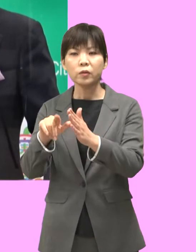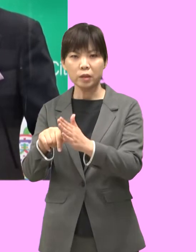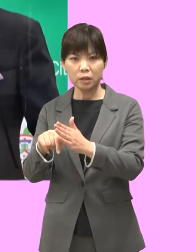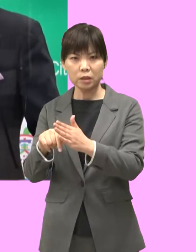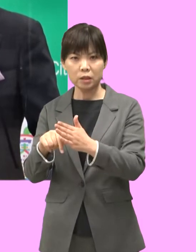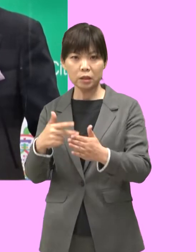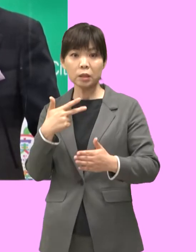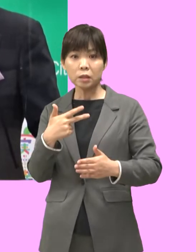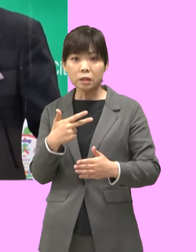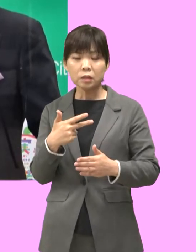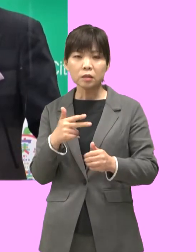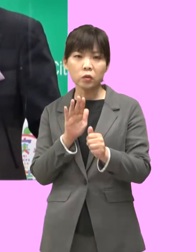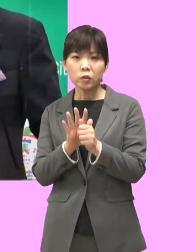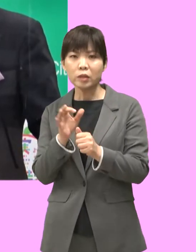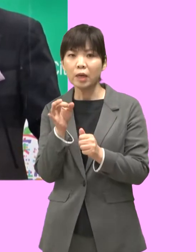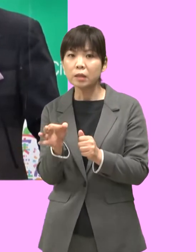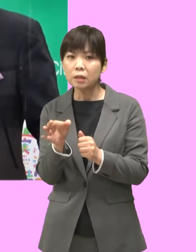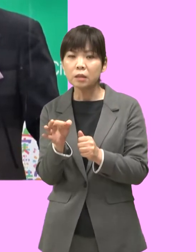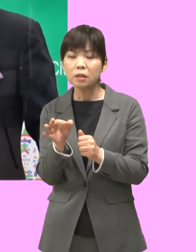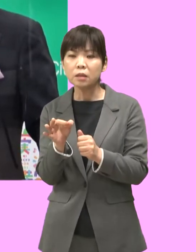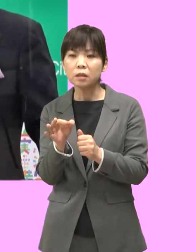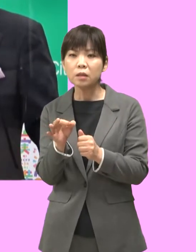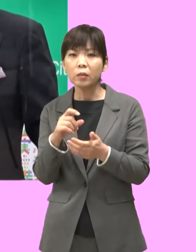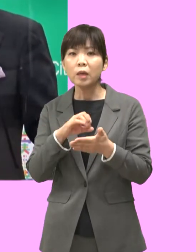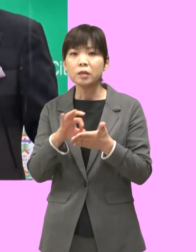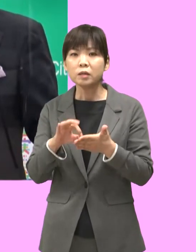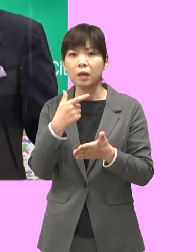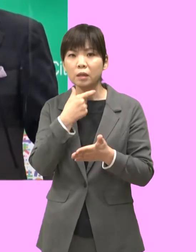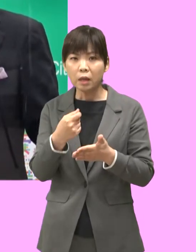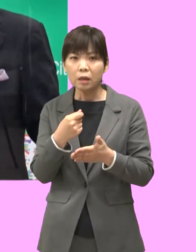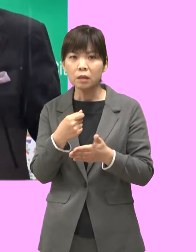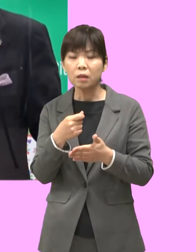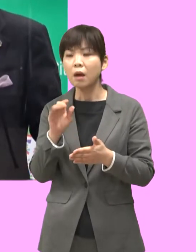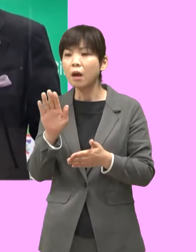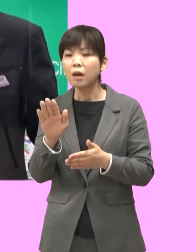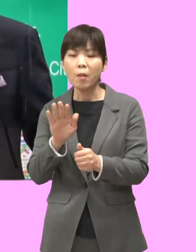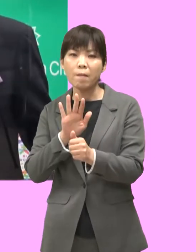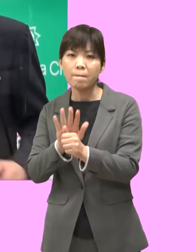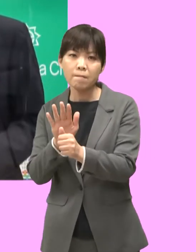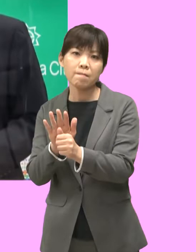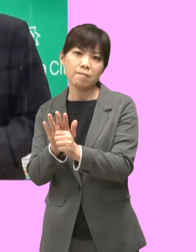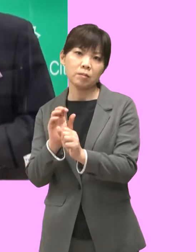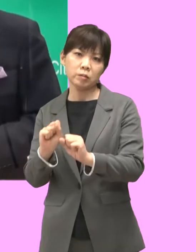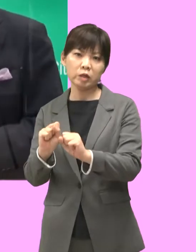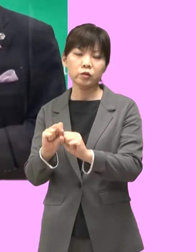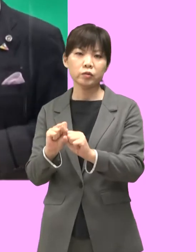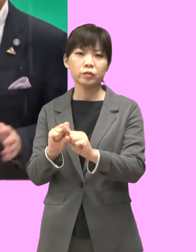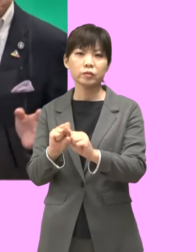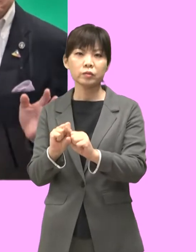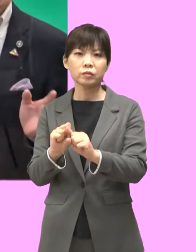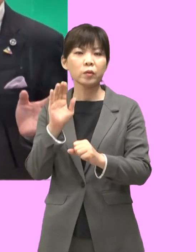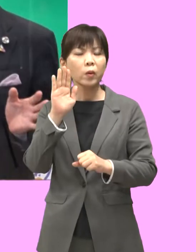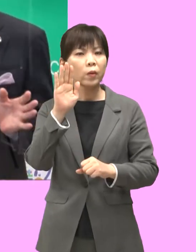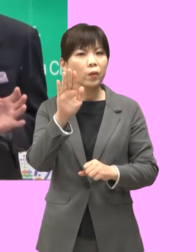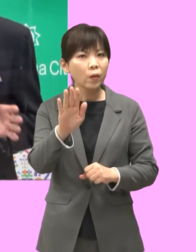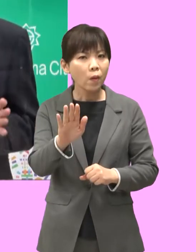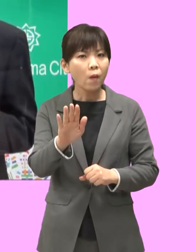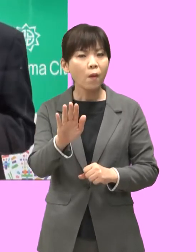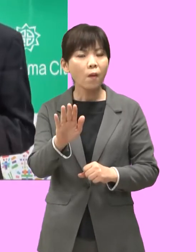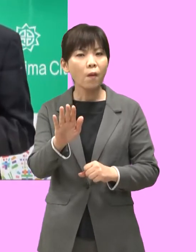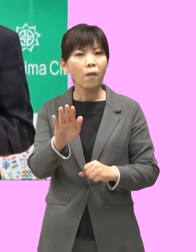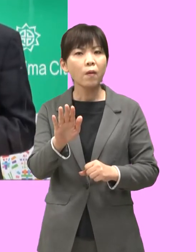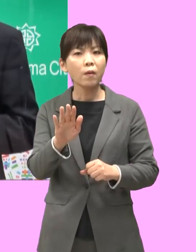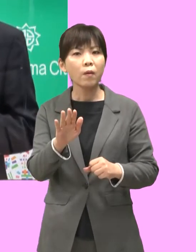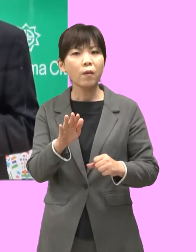一定 その助成制度を使いたいといえば、それは我々としても積極的に応援をしますし、それから今後こういう空き家